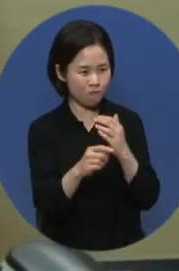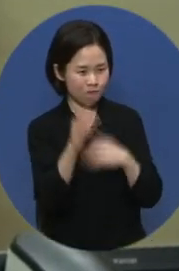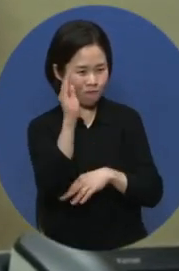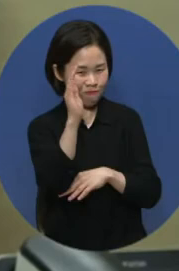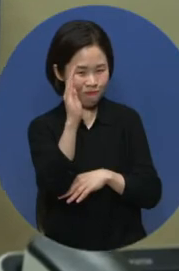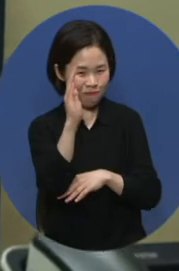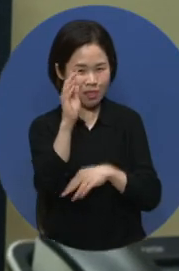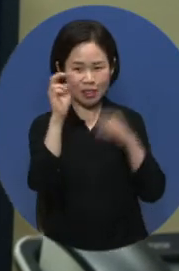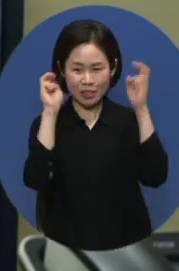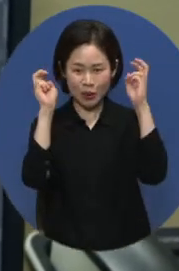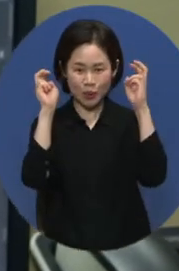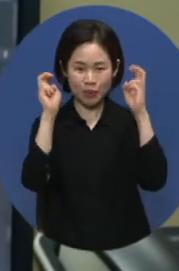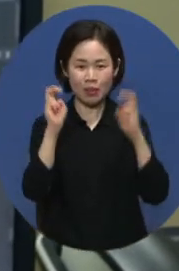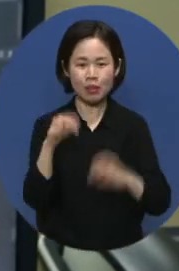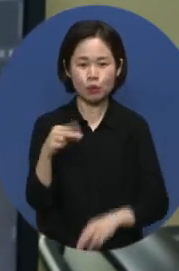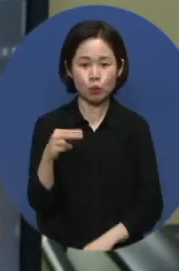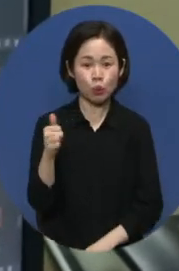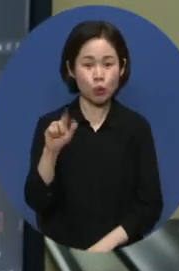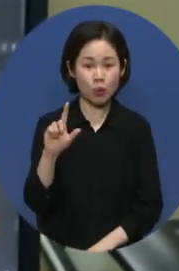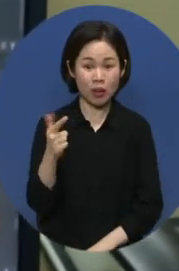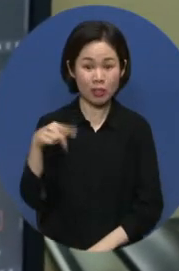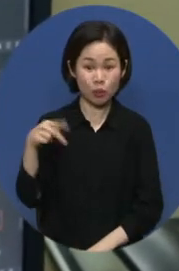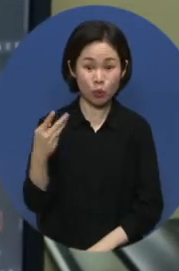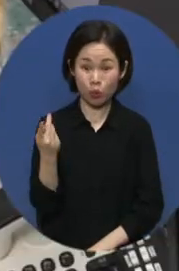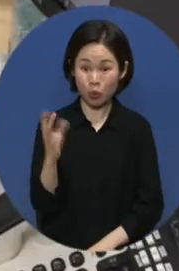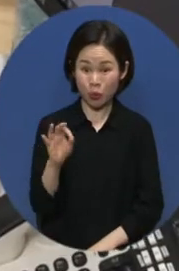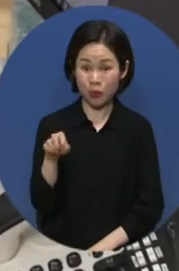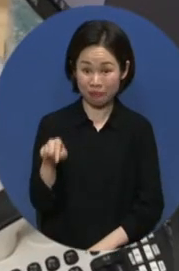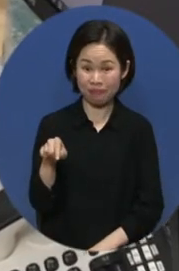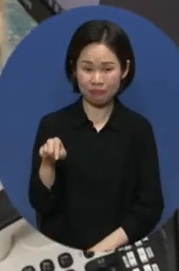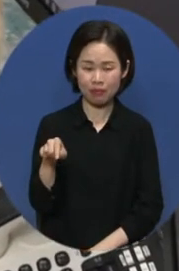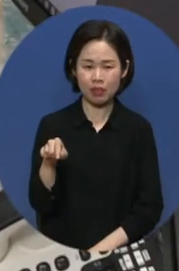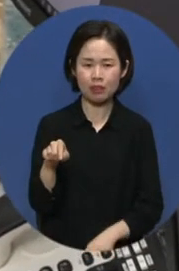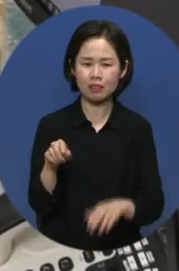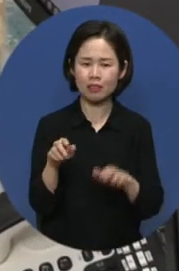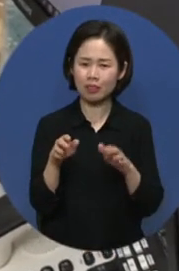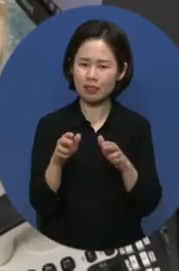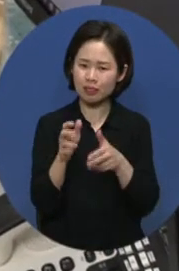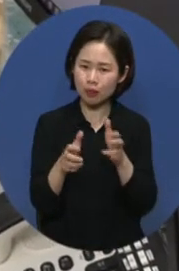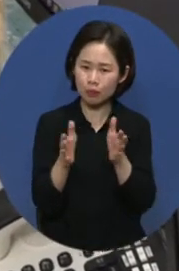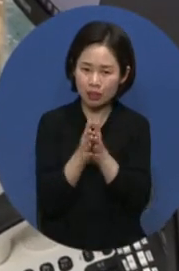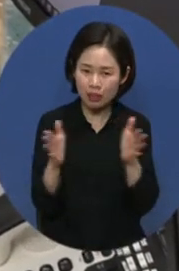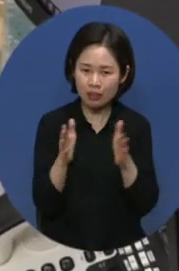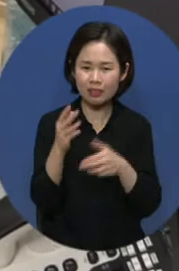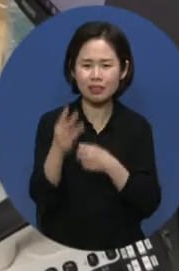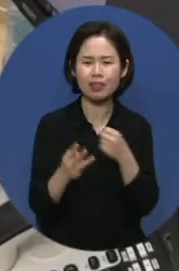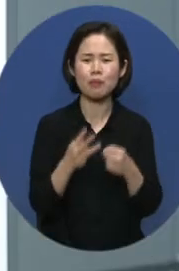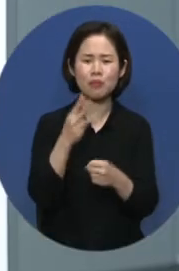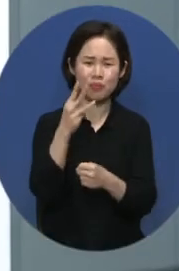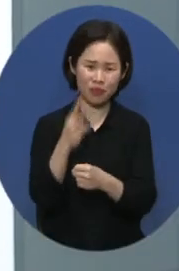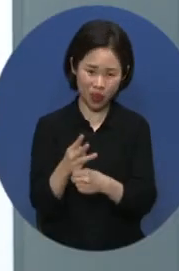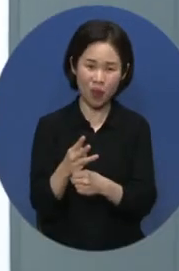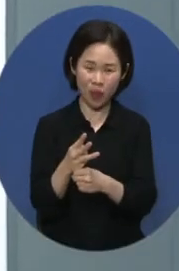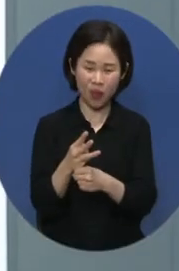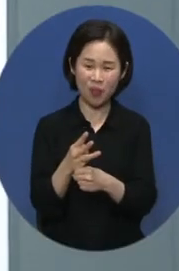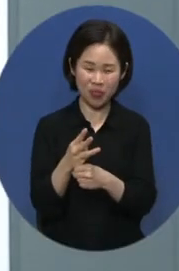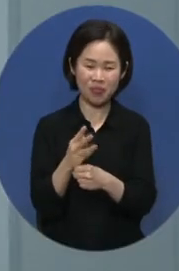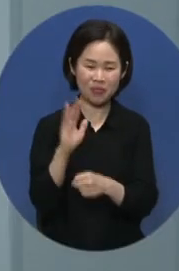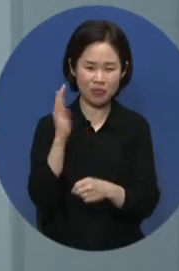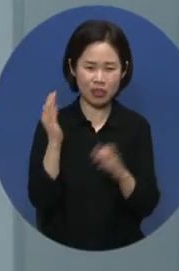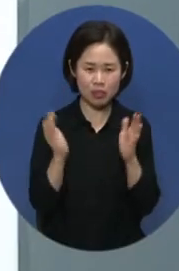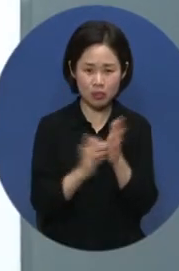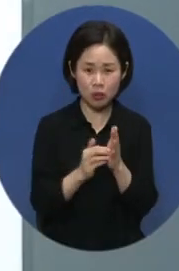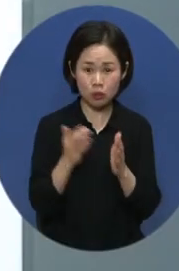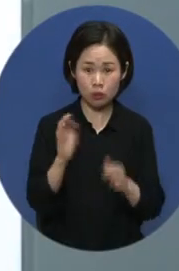기업 소소한 소통. 시작된 지 이제 3년을 막 지난 작은 회사이지만 그들이